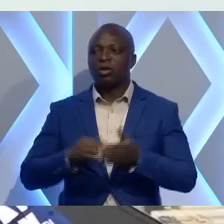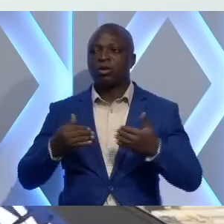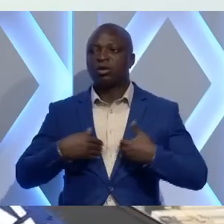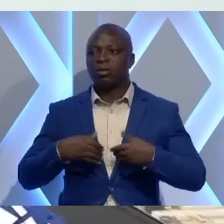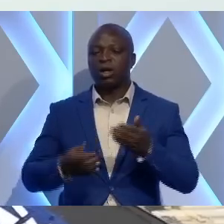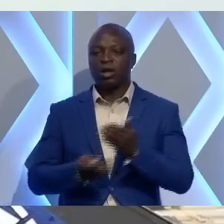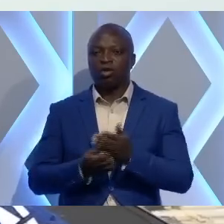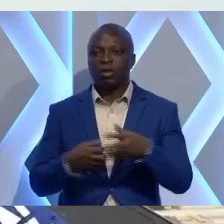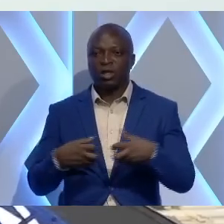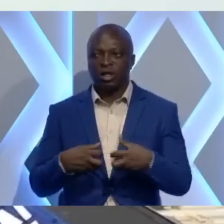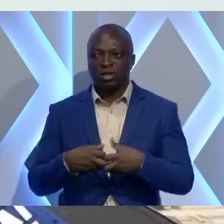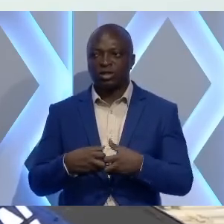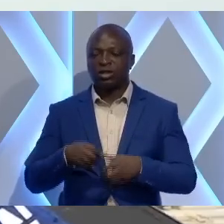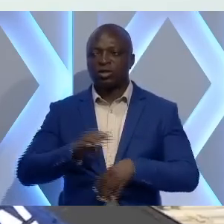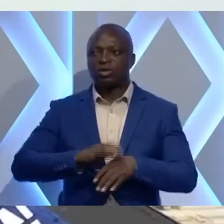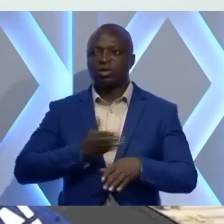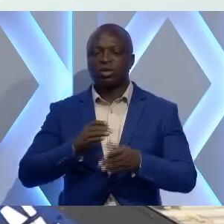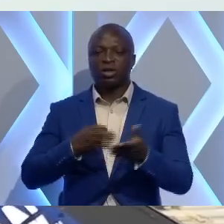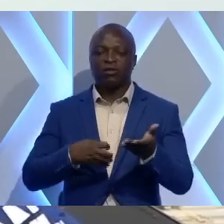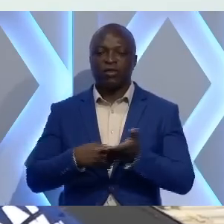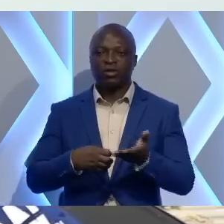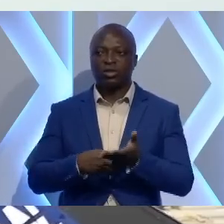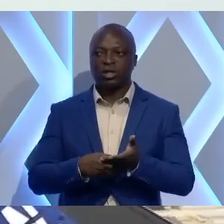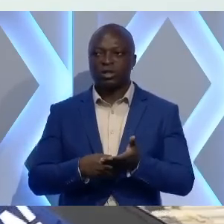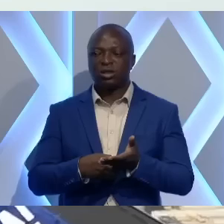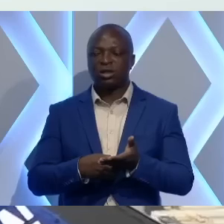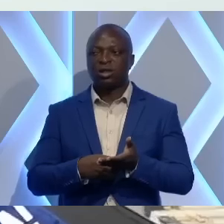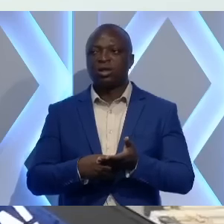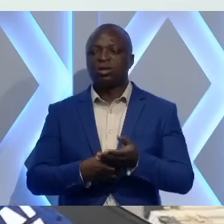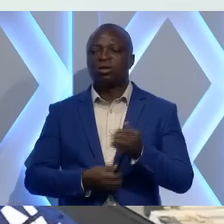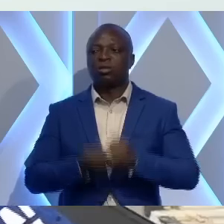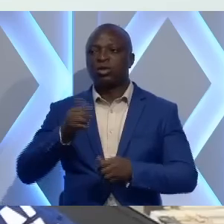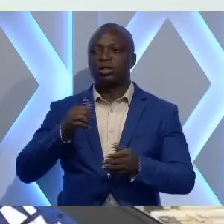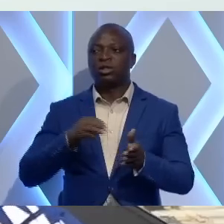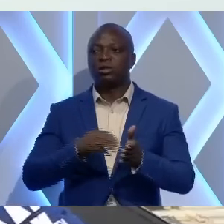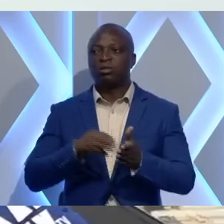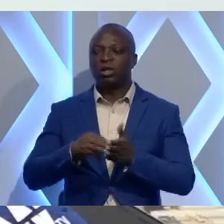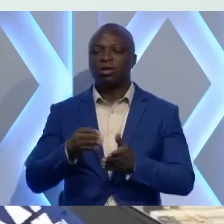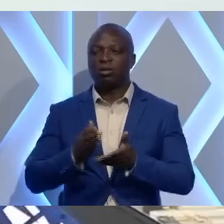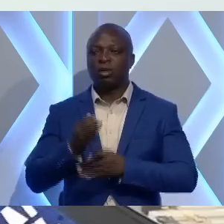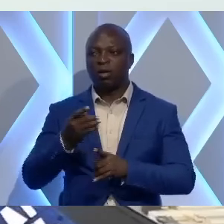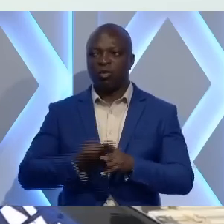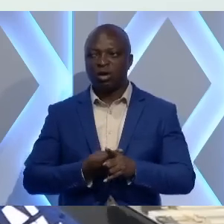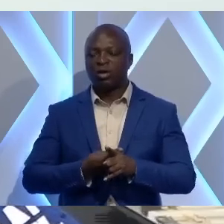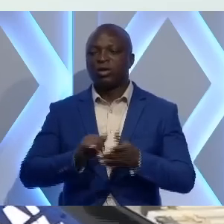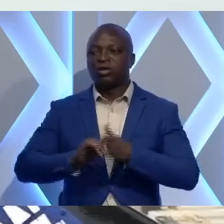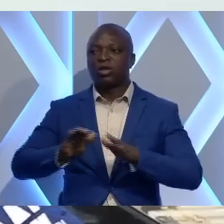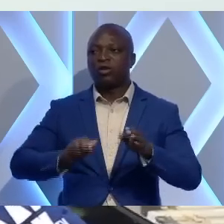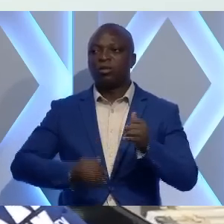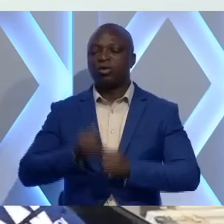économie d'énergie sur notre facture d'électricité. Donc plus de 10 millions par mois, ce qui fait plus